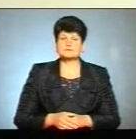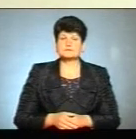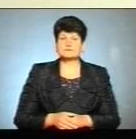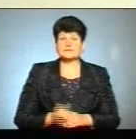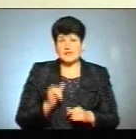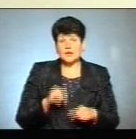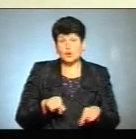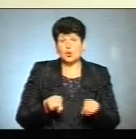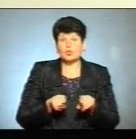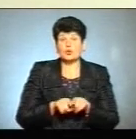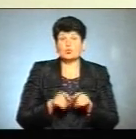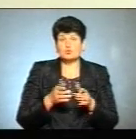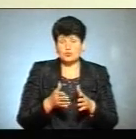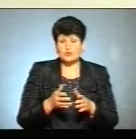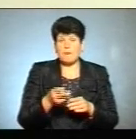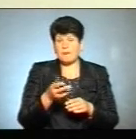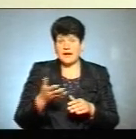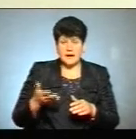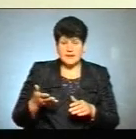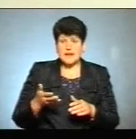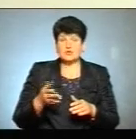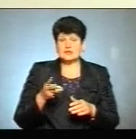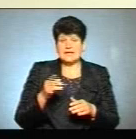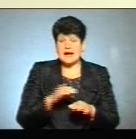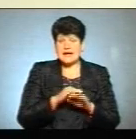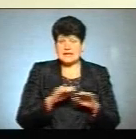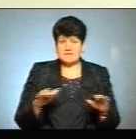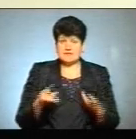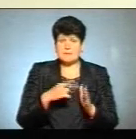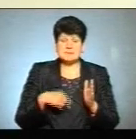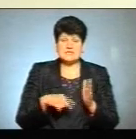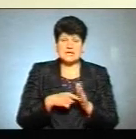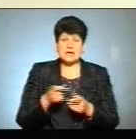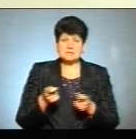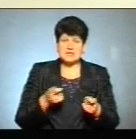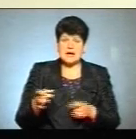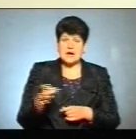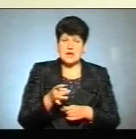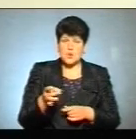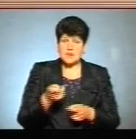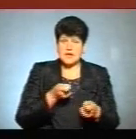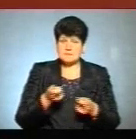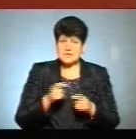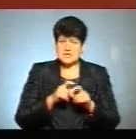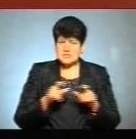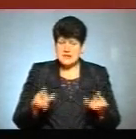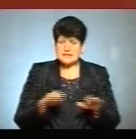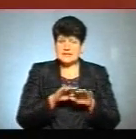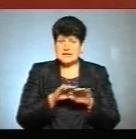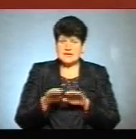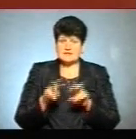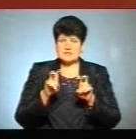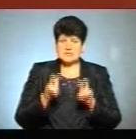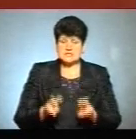І тому так само паралельно на рівні міських адміністрацій, районних адміністрацій, на рівні